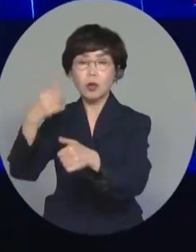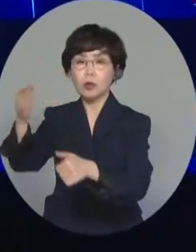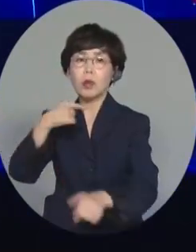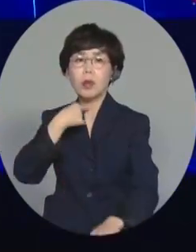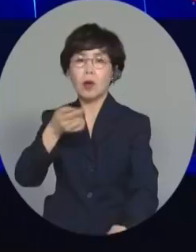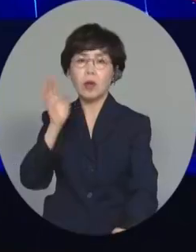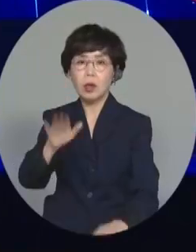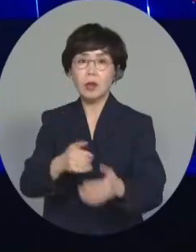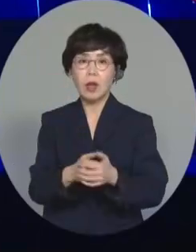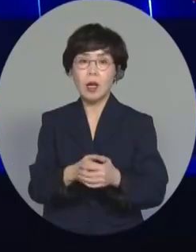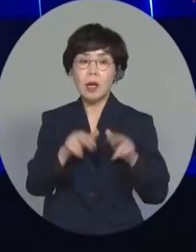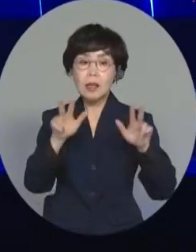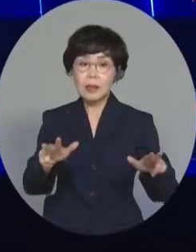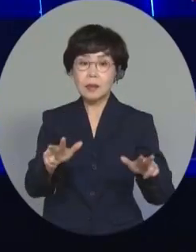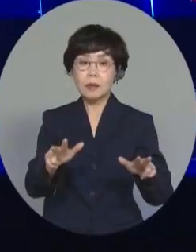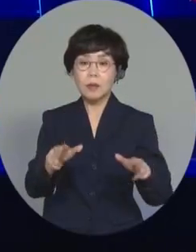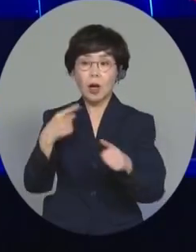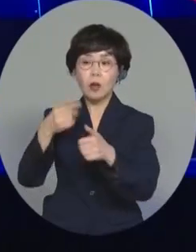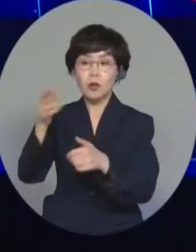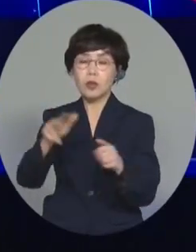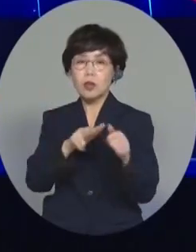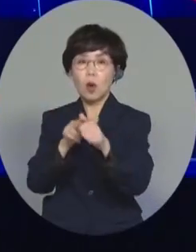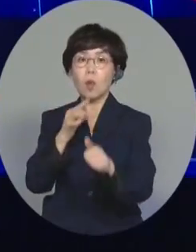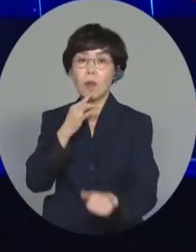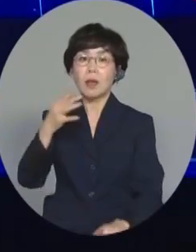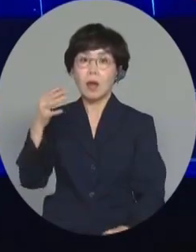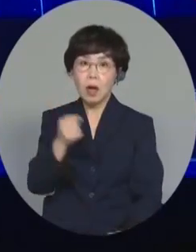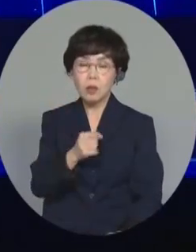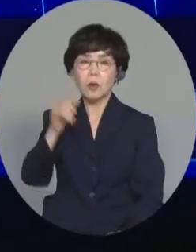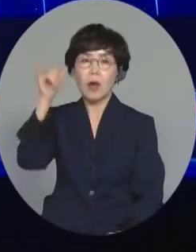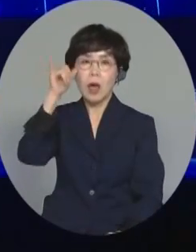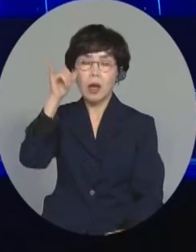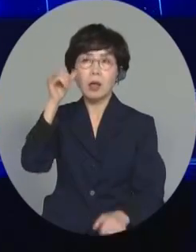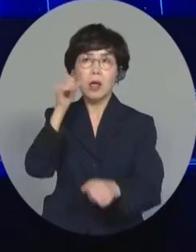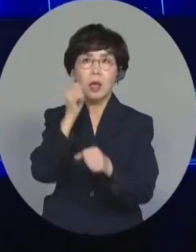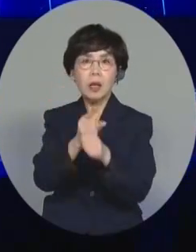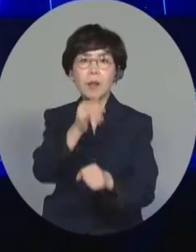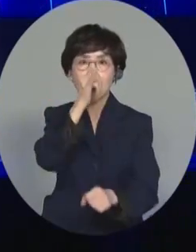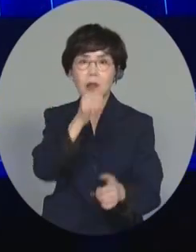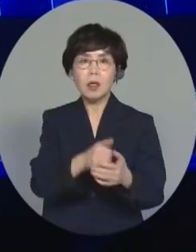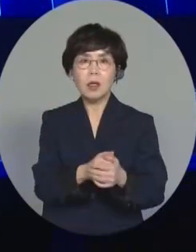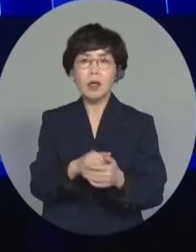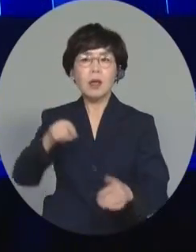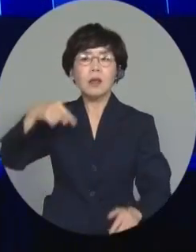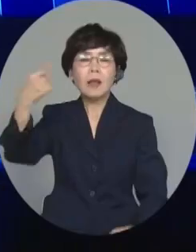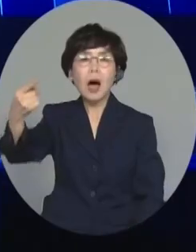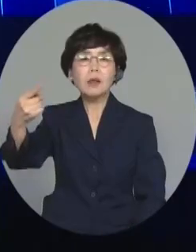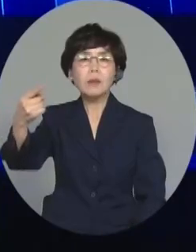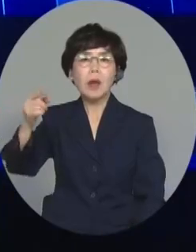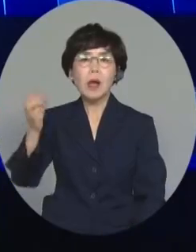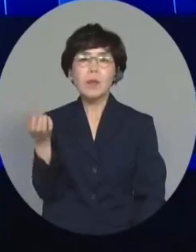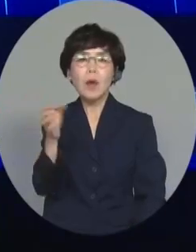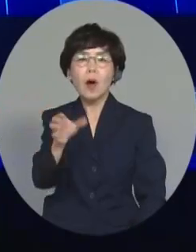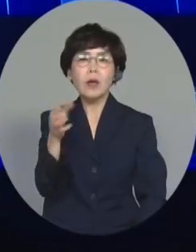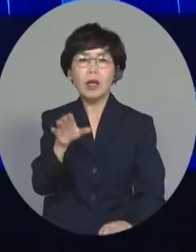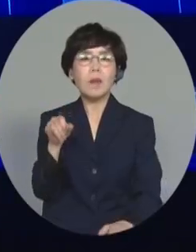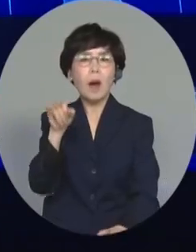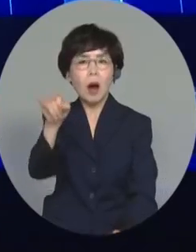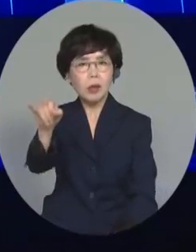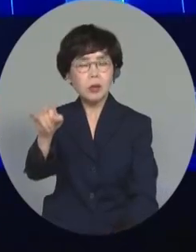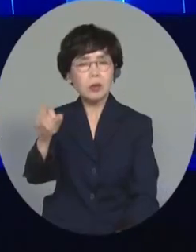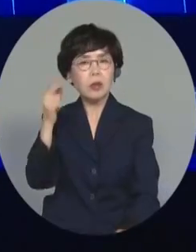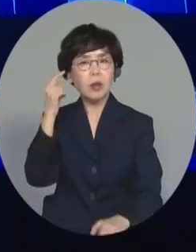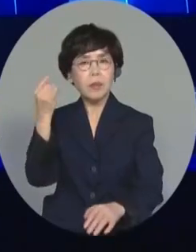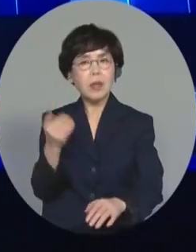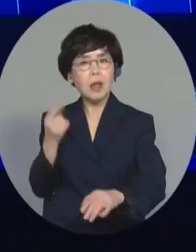기존에 있던 그러한 정보만으로도 AI 모델은 그 이후에 있었던 델타나 오미크론까지도 예측할 수 있었습니다. 그리고